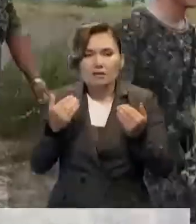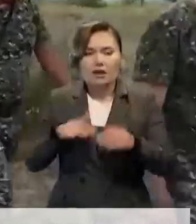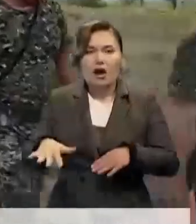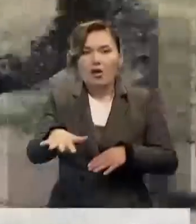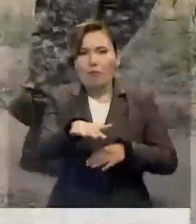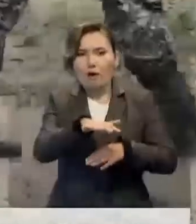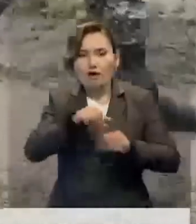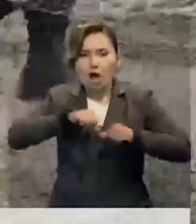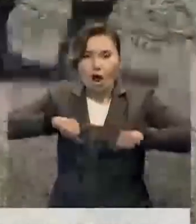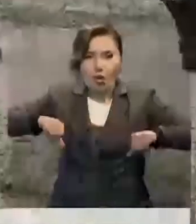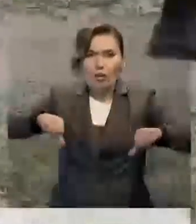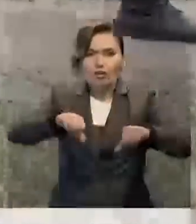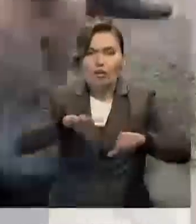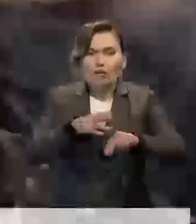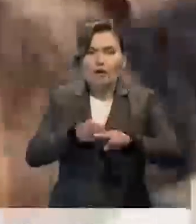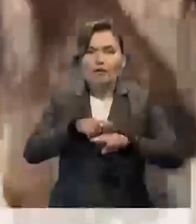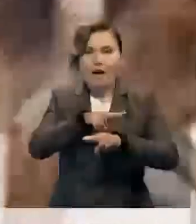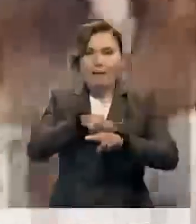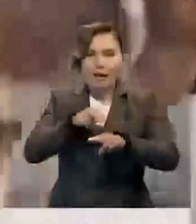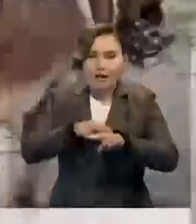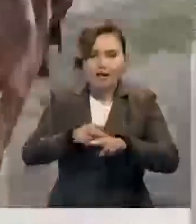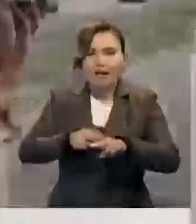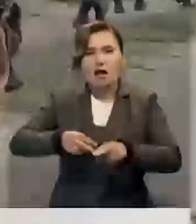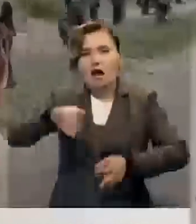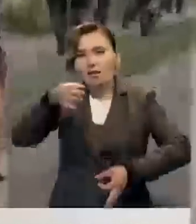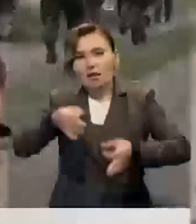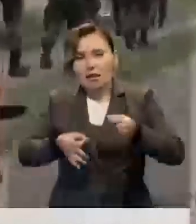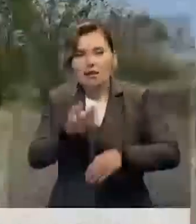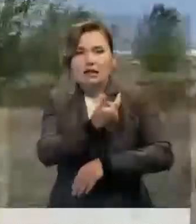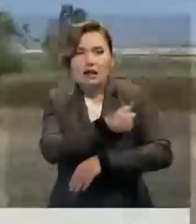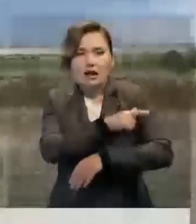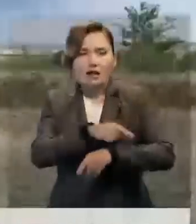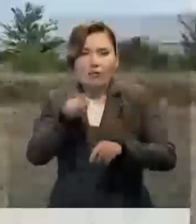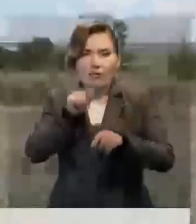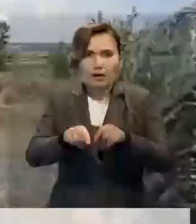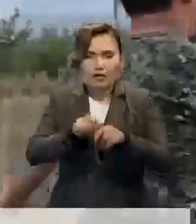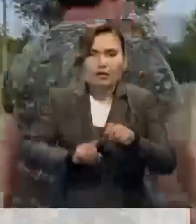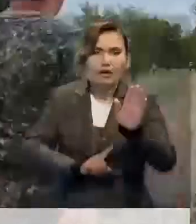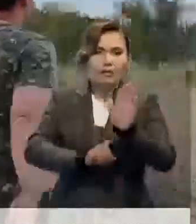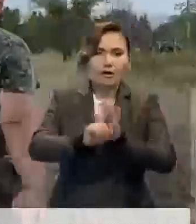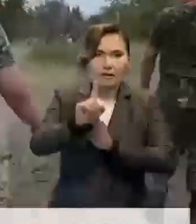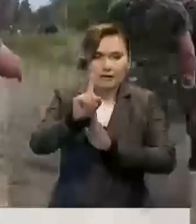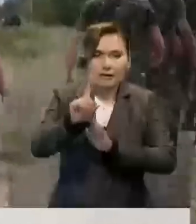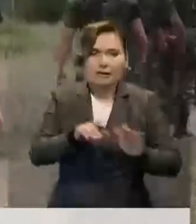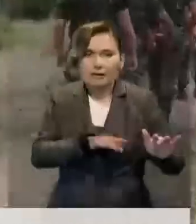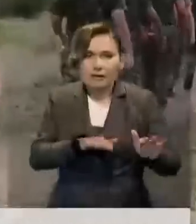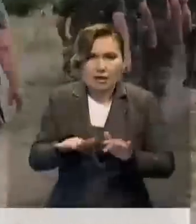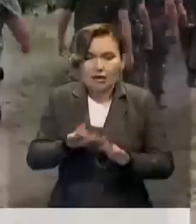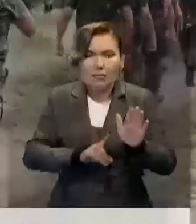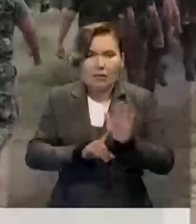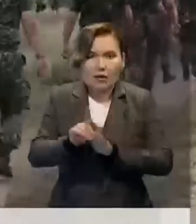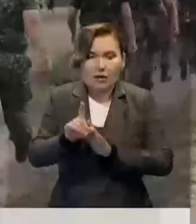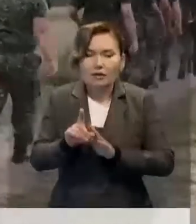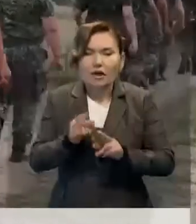аумақ қоршалды. Оқиға орнында полицейлер, дәрігерлер тиісті тергеу амалдарын жүргізіп жатыр. Мұнда